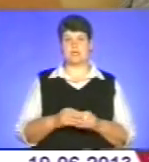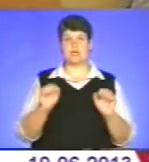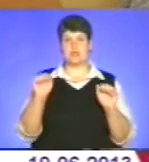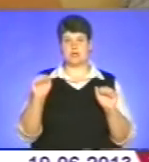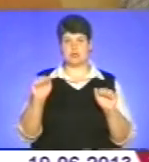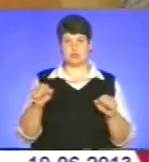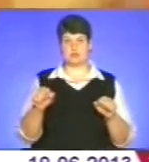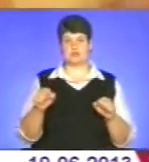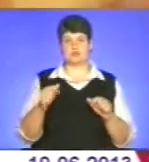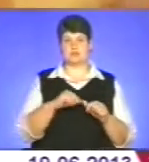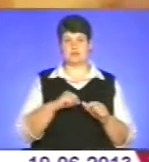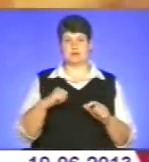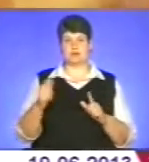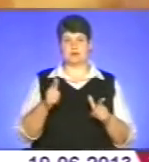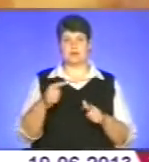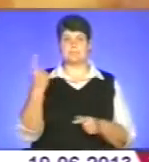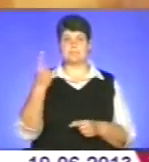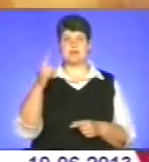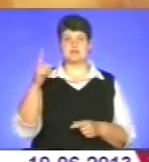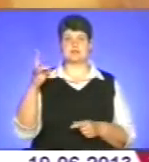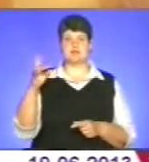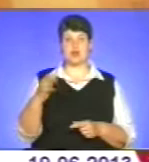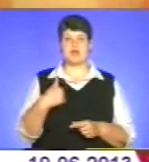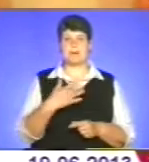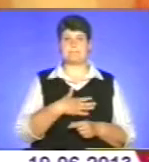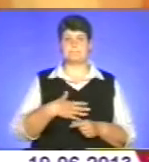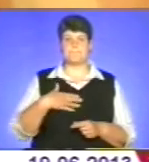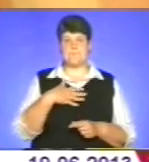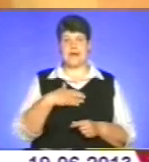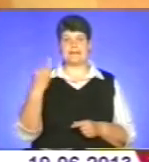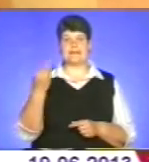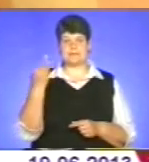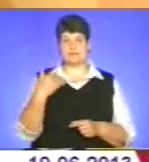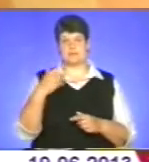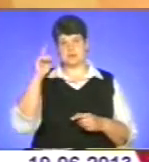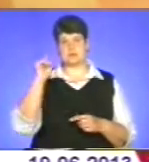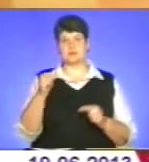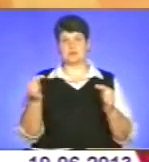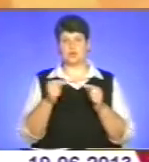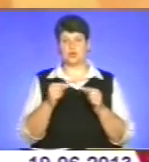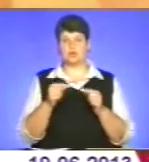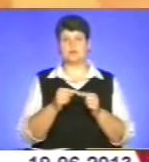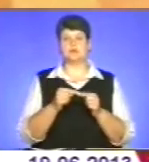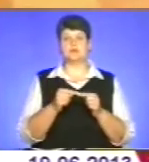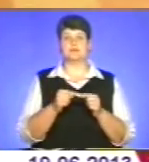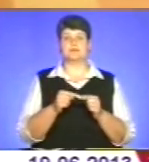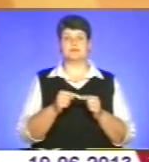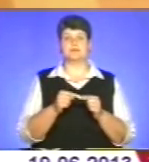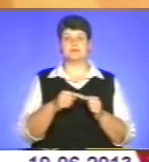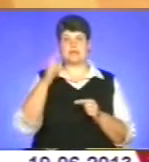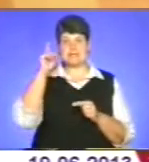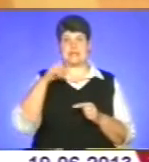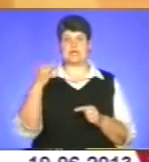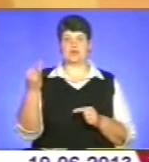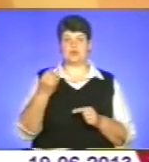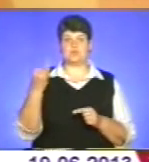самі підготуватися. На перше ЗНО я ще переживав, але тепер на історію я впевнений в своїх силах, тому що знаю